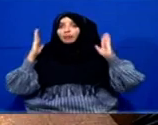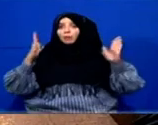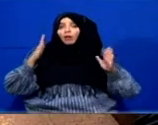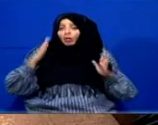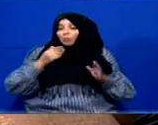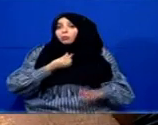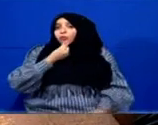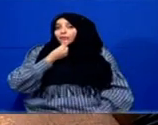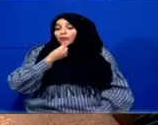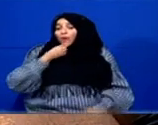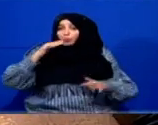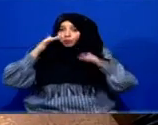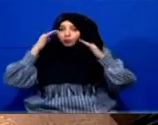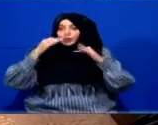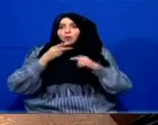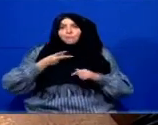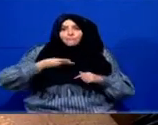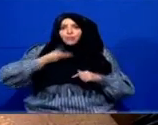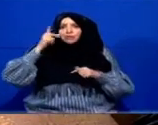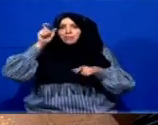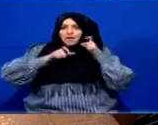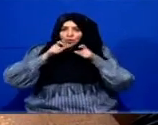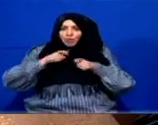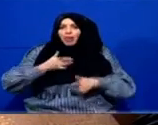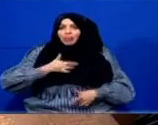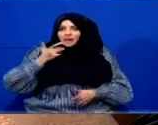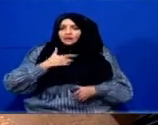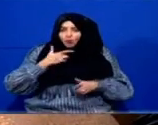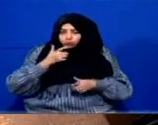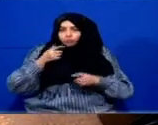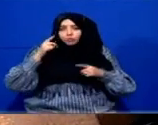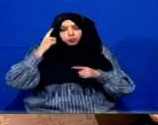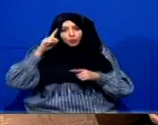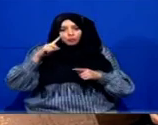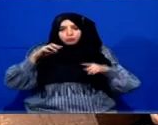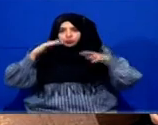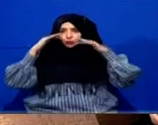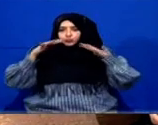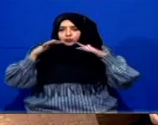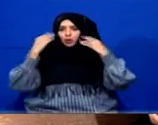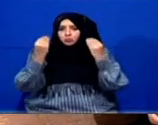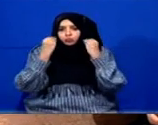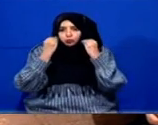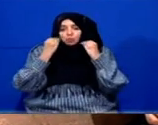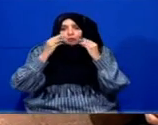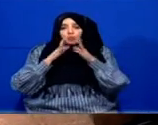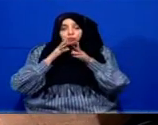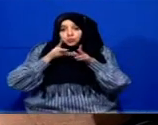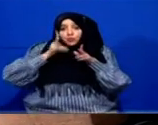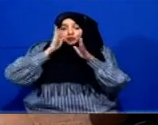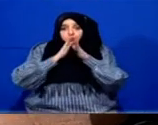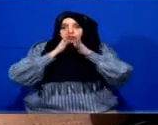وبقدر الاحاطه بها يعظم قدر الفقيه ويشرف ويظهر رونق الفقه